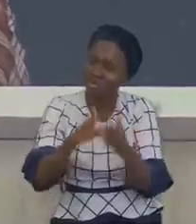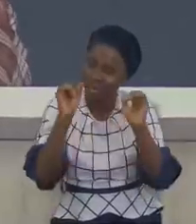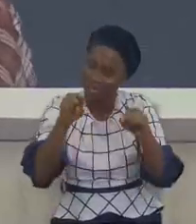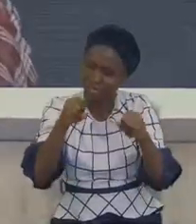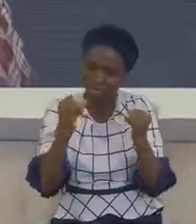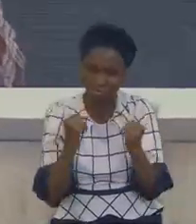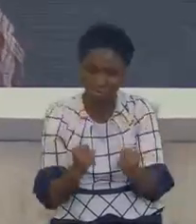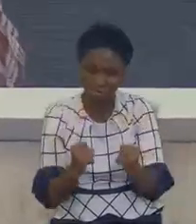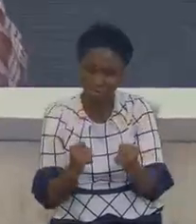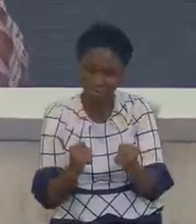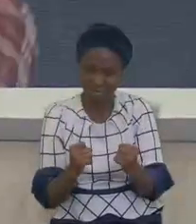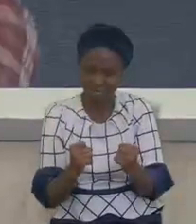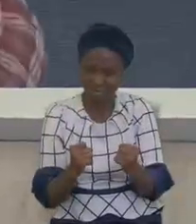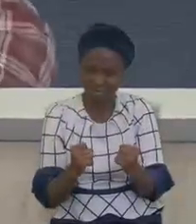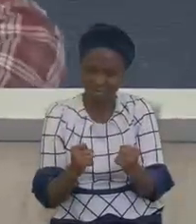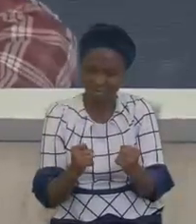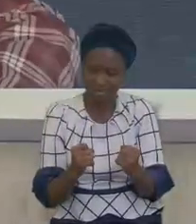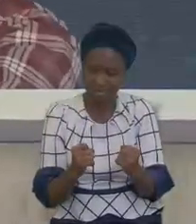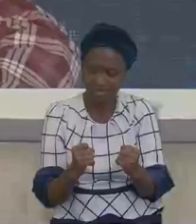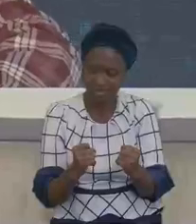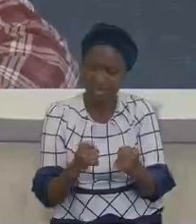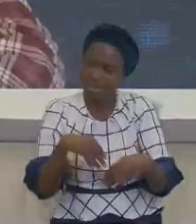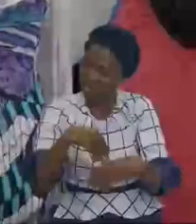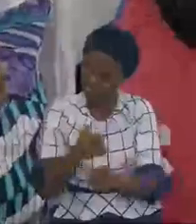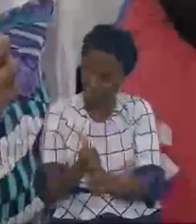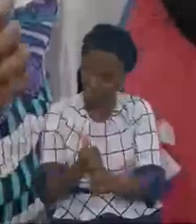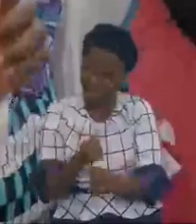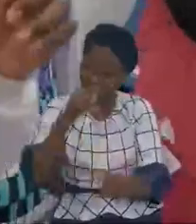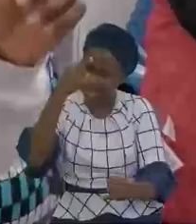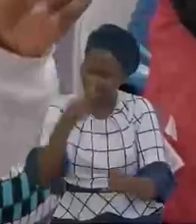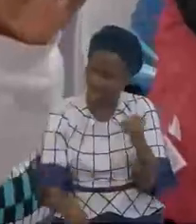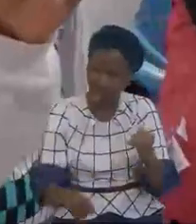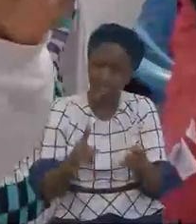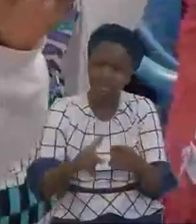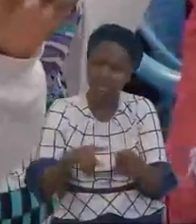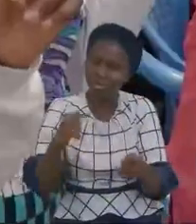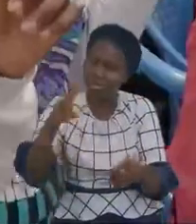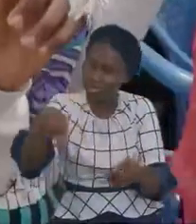mets fin à toutes les choses inutiles dans nos vies au nom